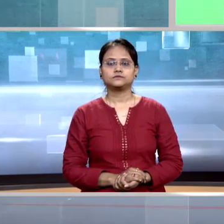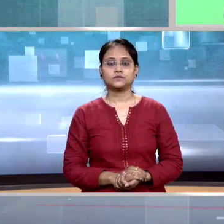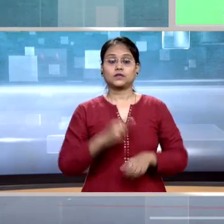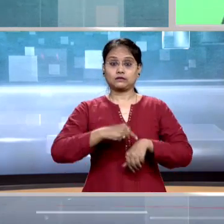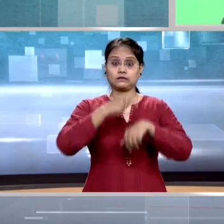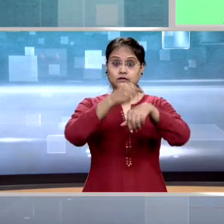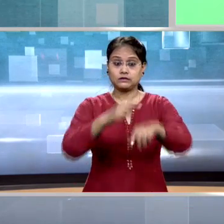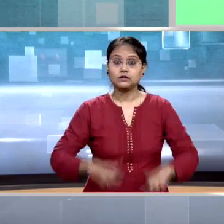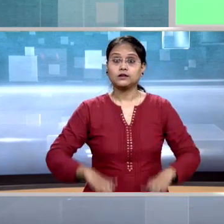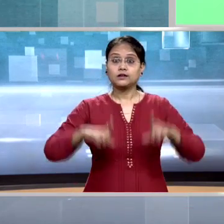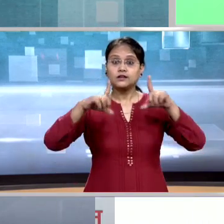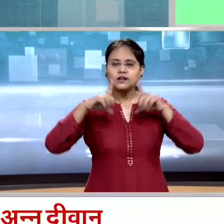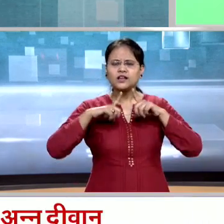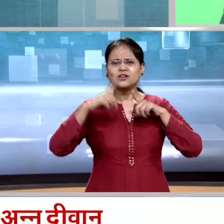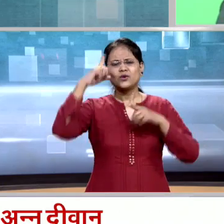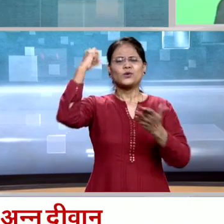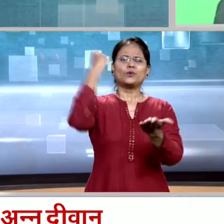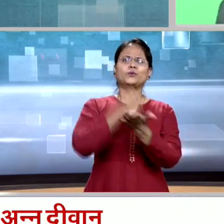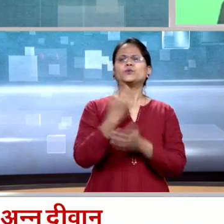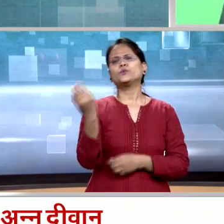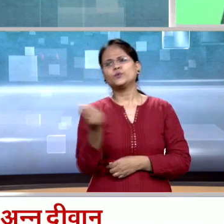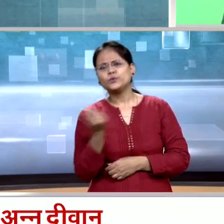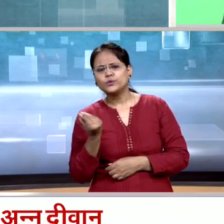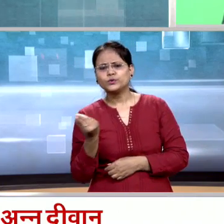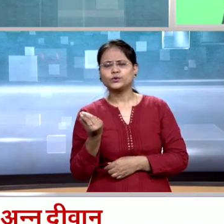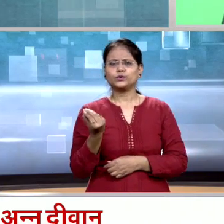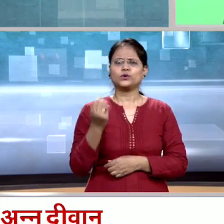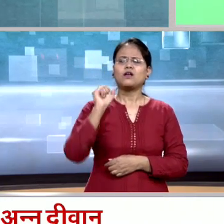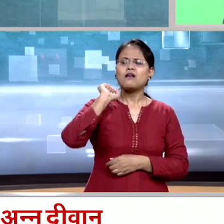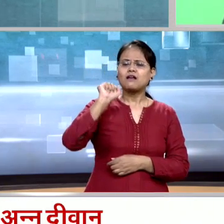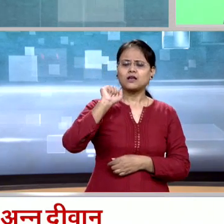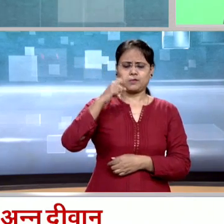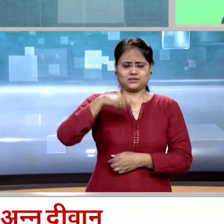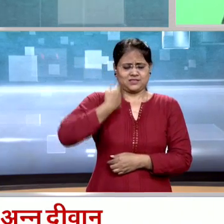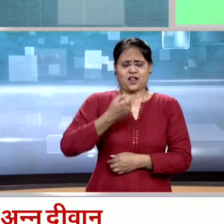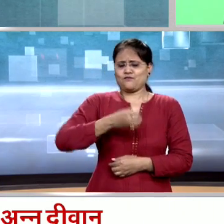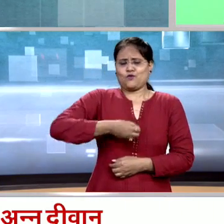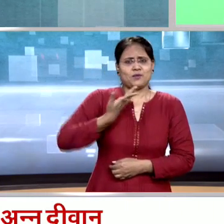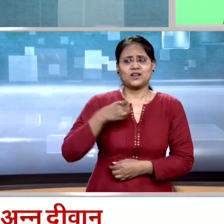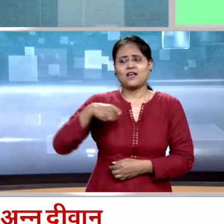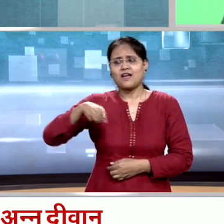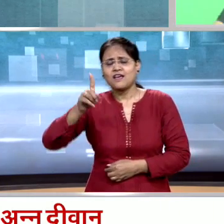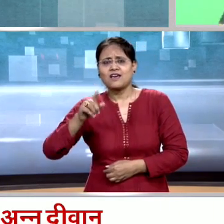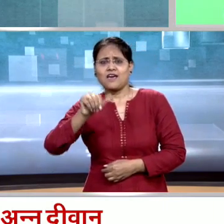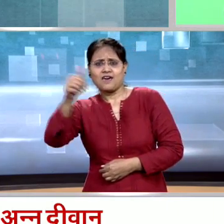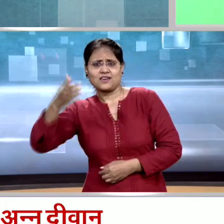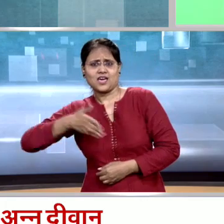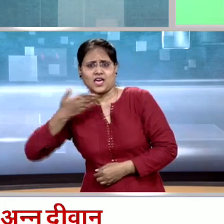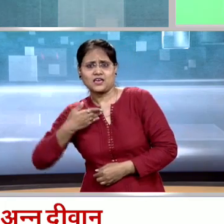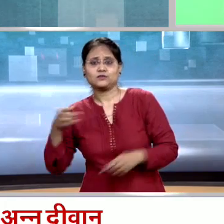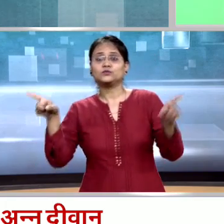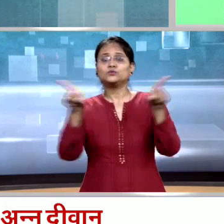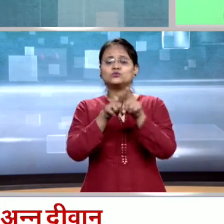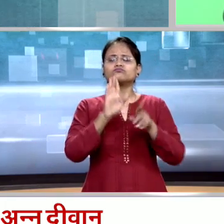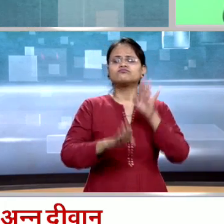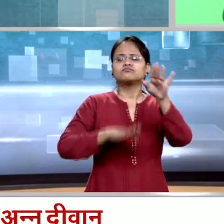कभी कभी जिंदगी के कुछ फैसले ऐसे होते हैं जो कभी किसी की खुशी के लिए लिए जाते हैं। कुछ ऐसे लोग हैं जो